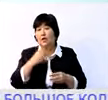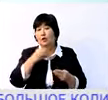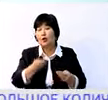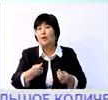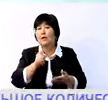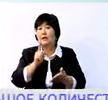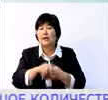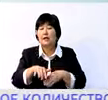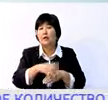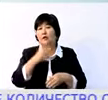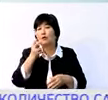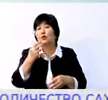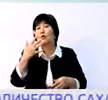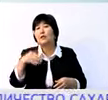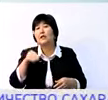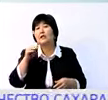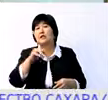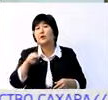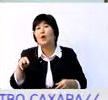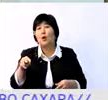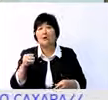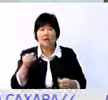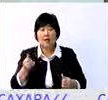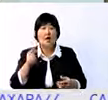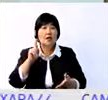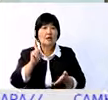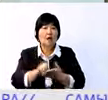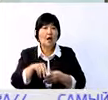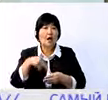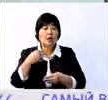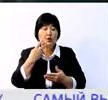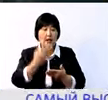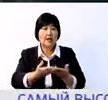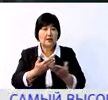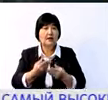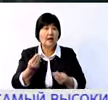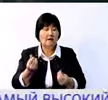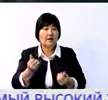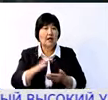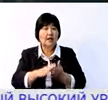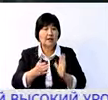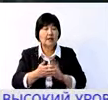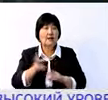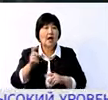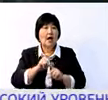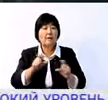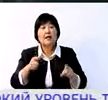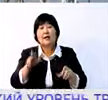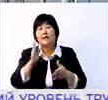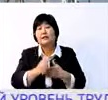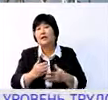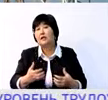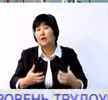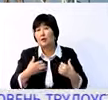население задолжало более 250 миллионов тенге. Задолженность негативно сказывается на финансовом состоянии предприятия и ставит под